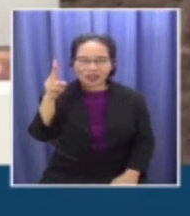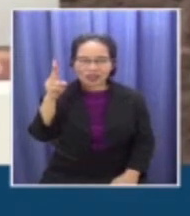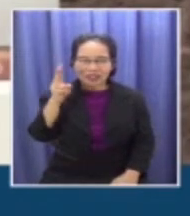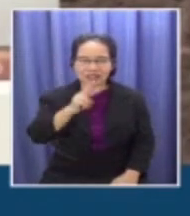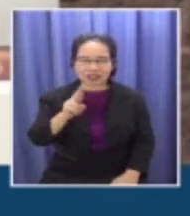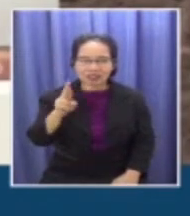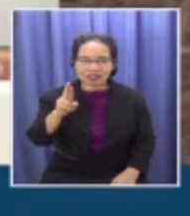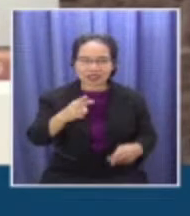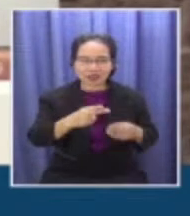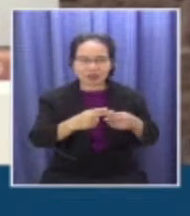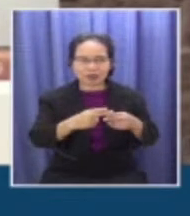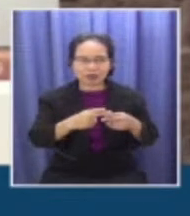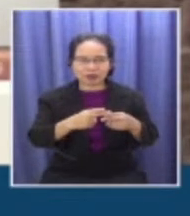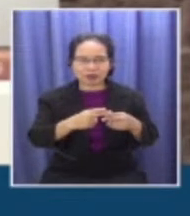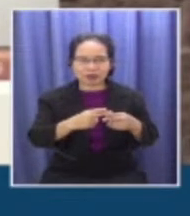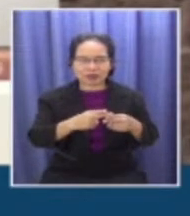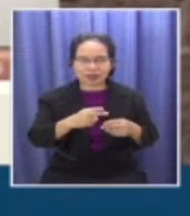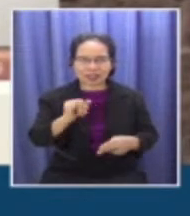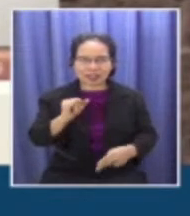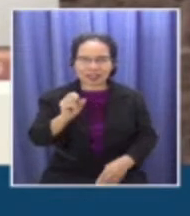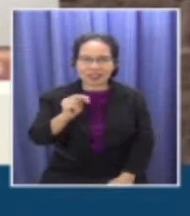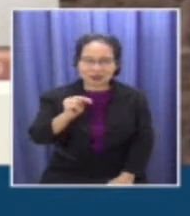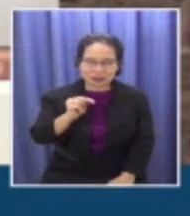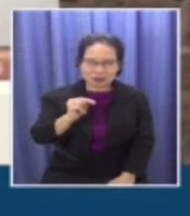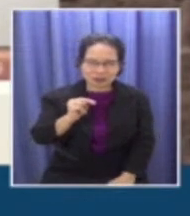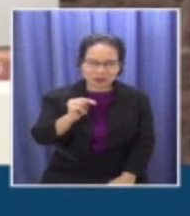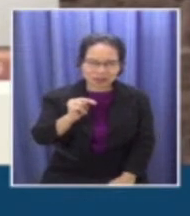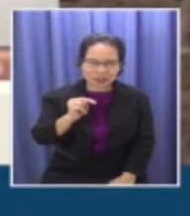na wɔn wɔn din no biribi wɔ mu